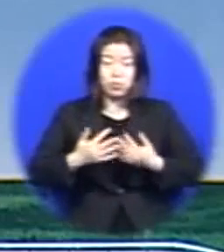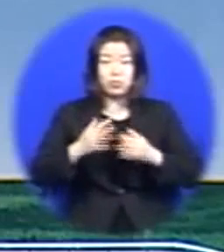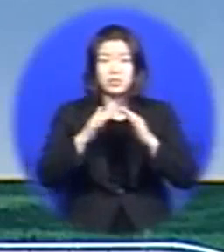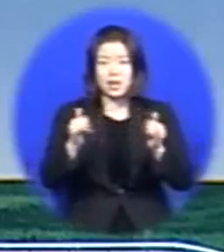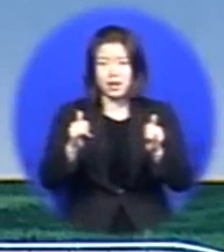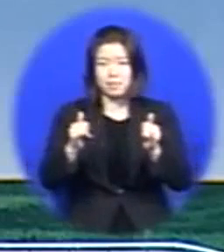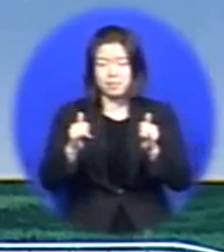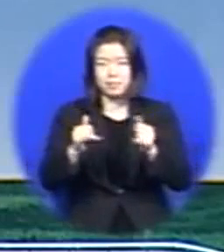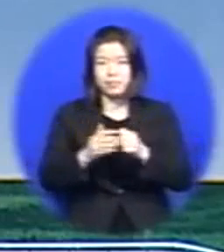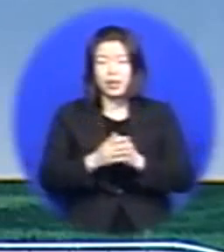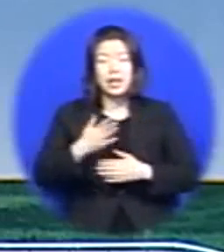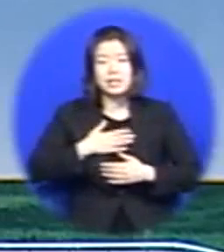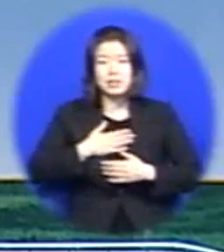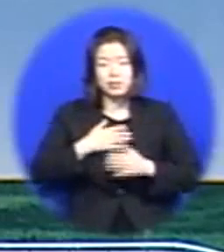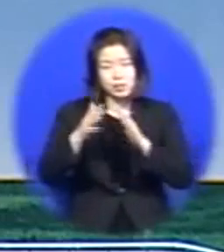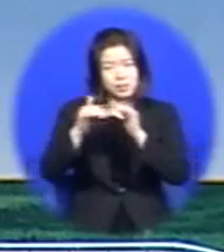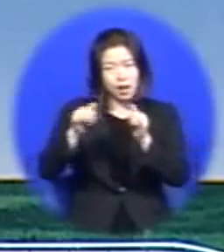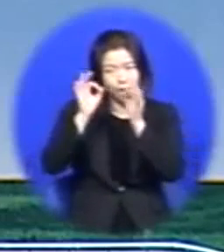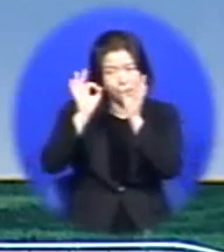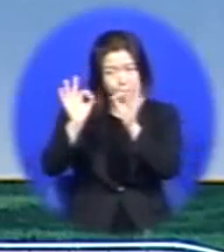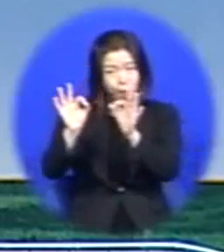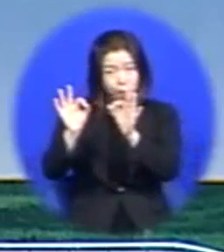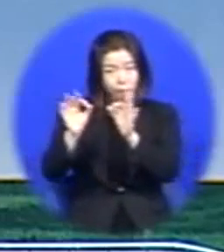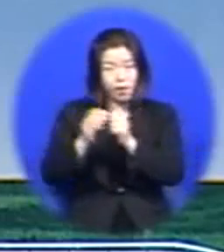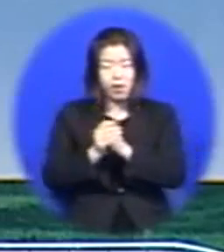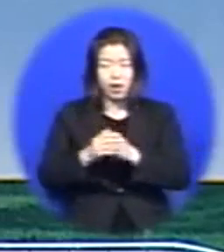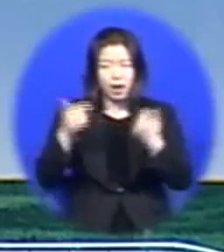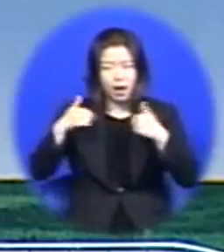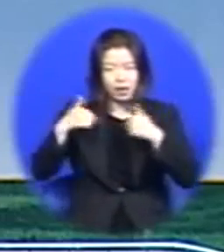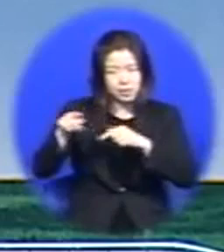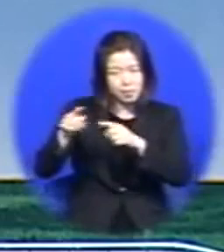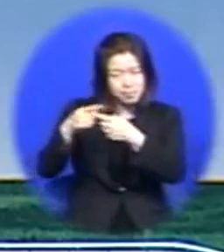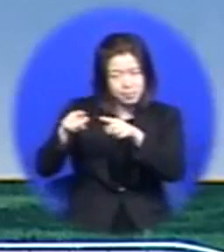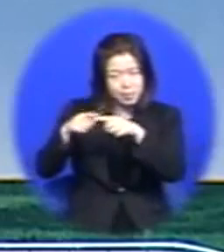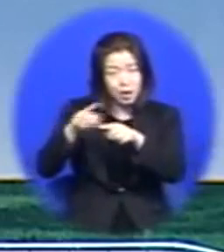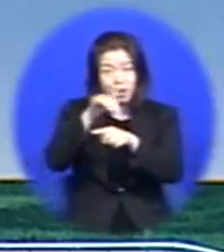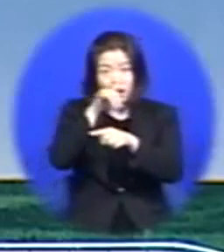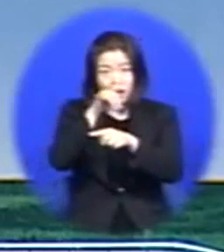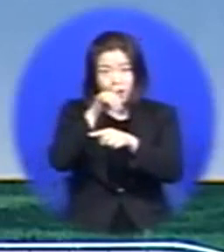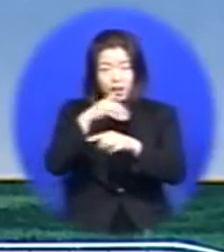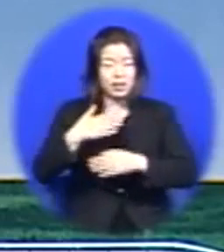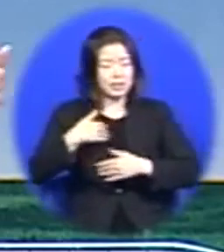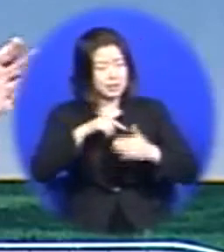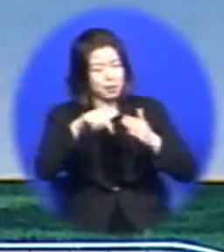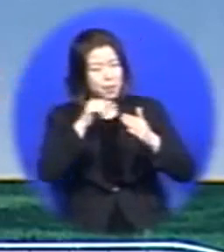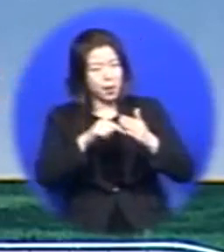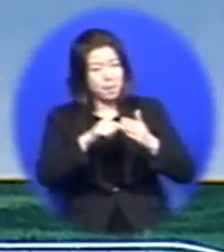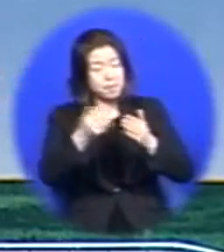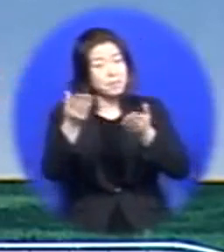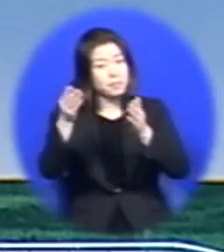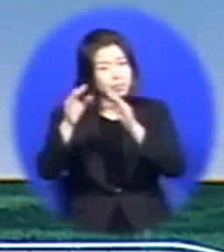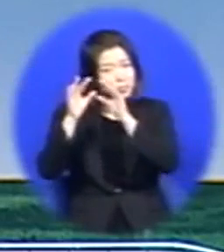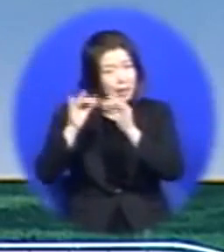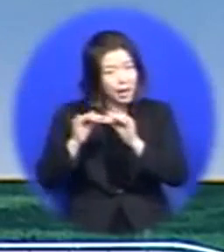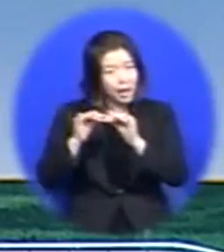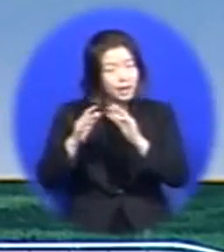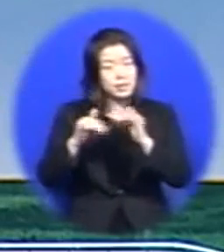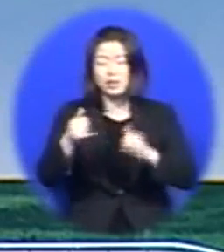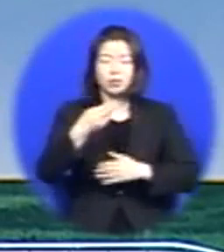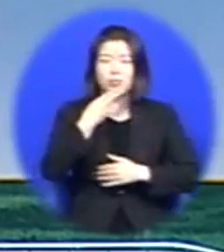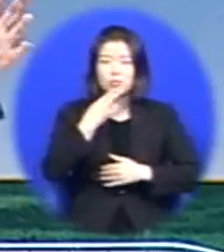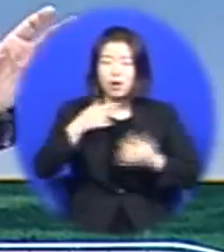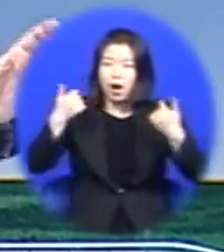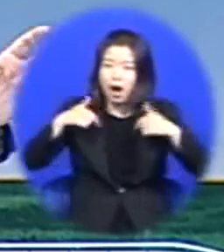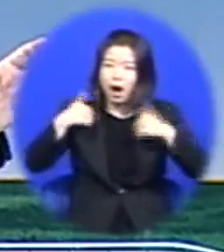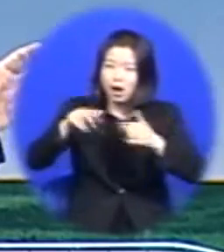사람이에요. 저는 사람들을 보면 항상 비판적입니다. 제 마음에 드는 사람이 별로 없어요.